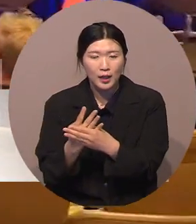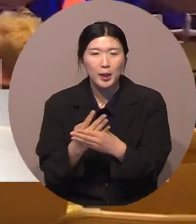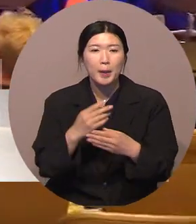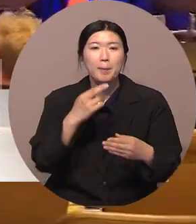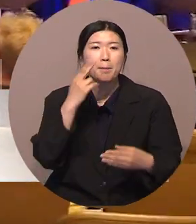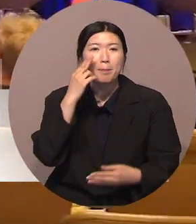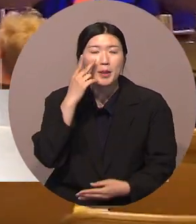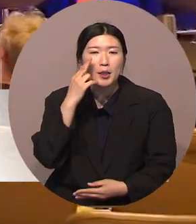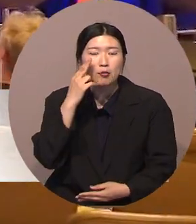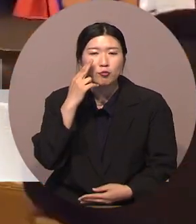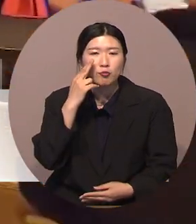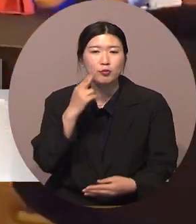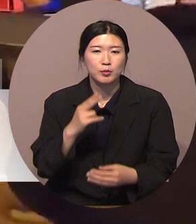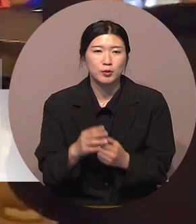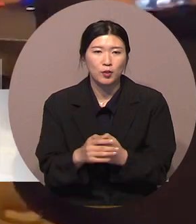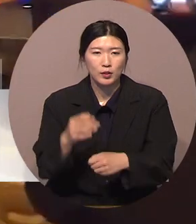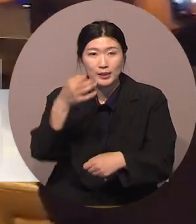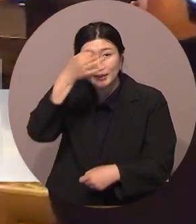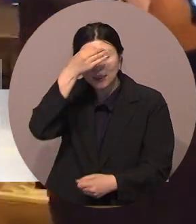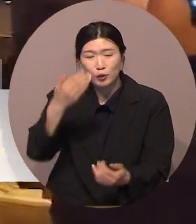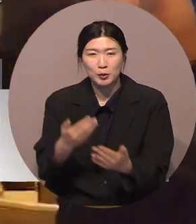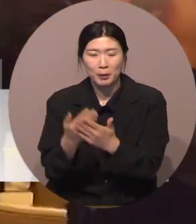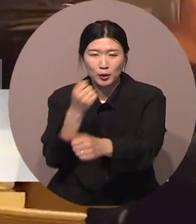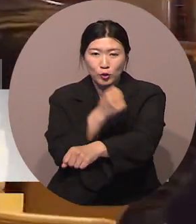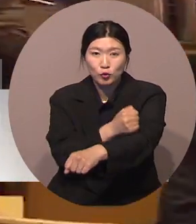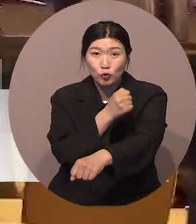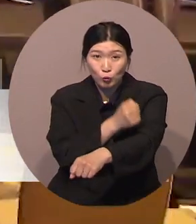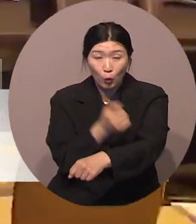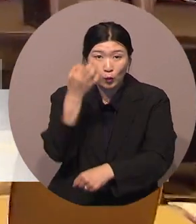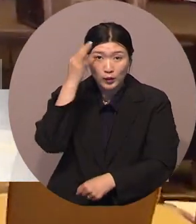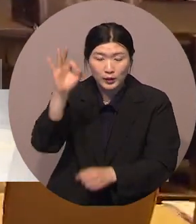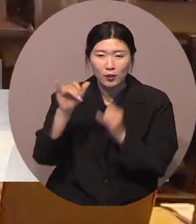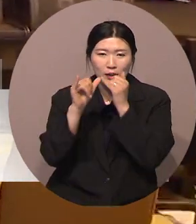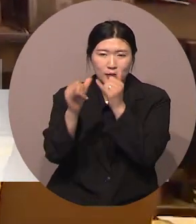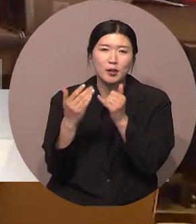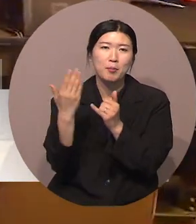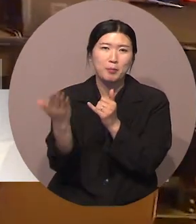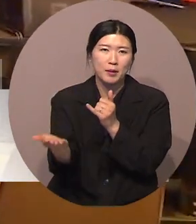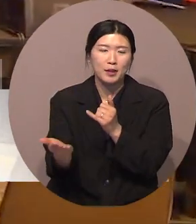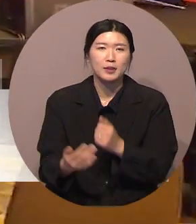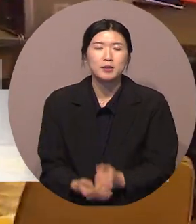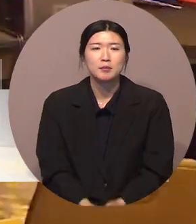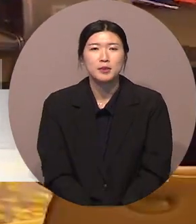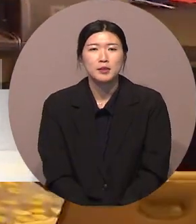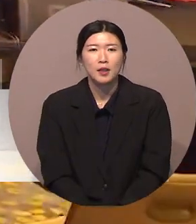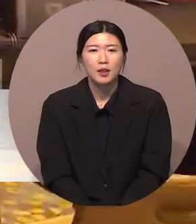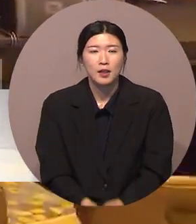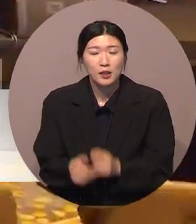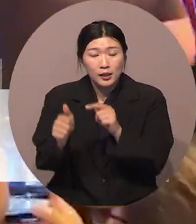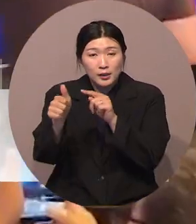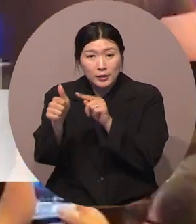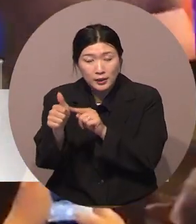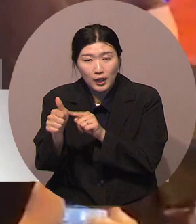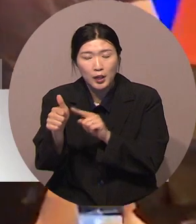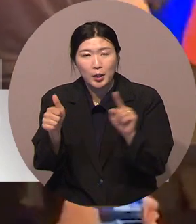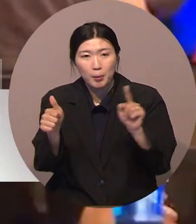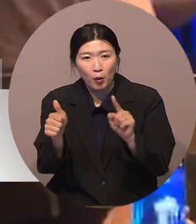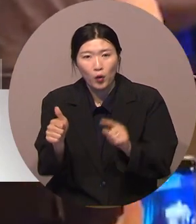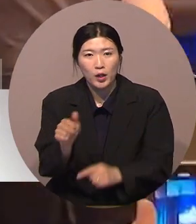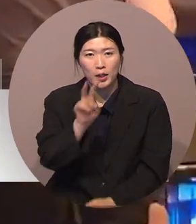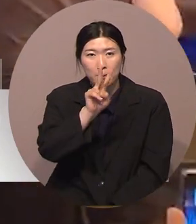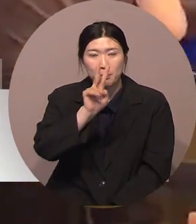방송 표준화 기구로부터 기술 발전에 기여한 공로로 리처 메달을 수상했습니다 박성익 박사는